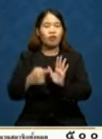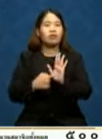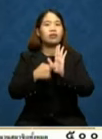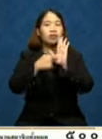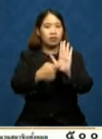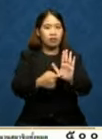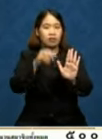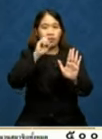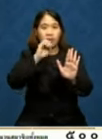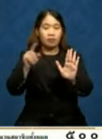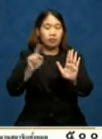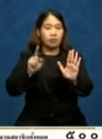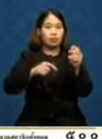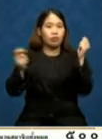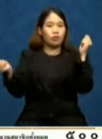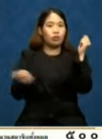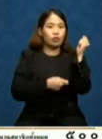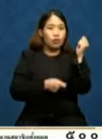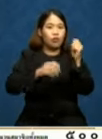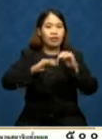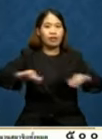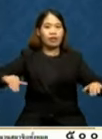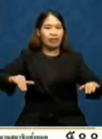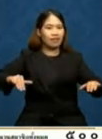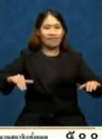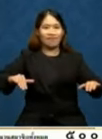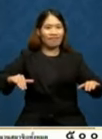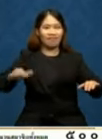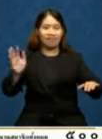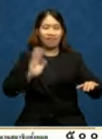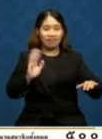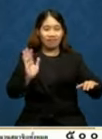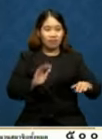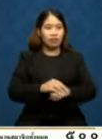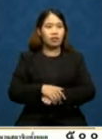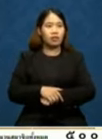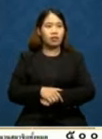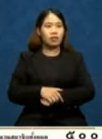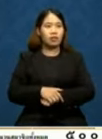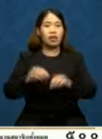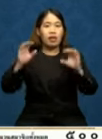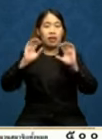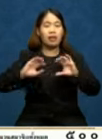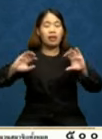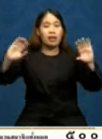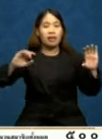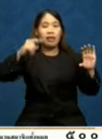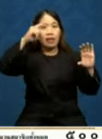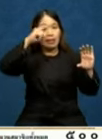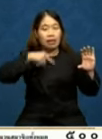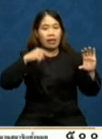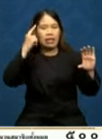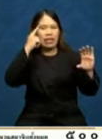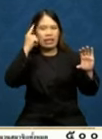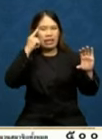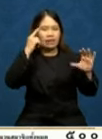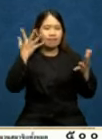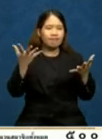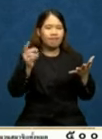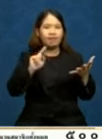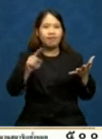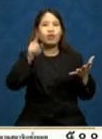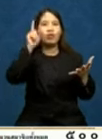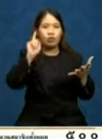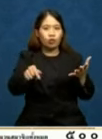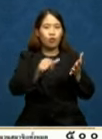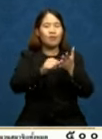ไทยไม่ให้มีการลงโทษเด็กทุกรูปแบบทุกสถานที่รัฐบาลไทยนะคะก็ยอมรับมาอย่างยาวนานค่ะว่าจะต้